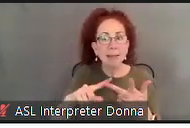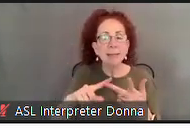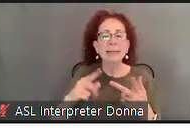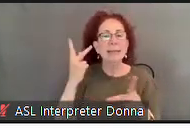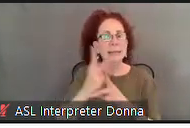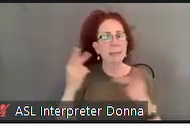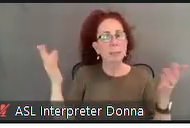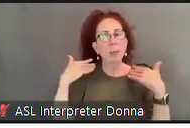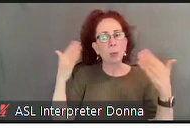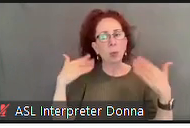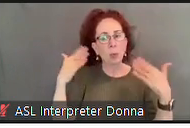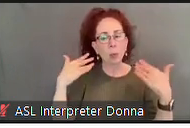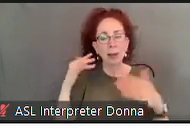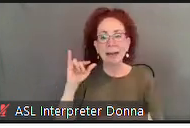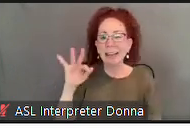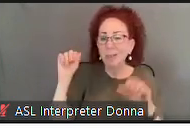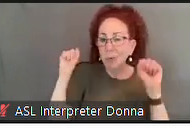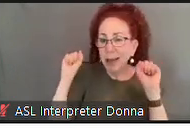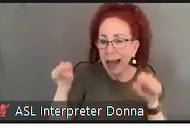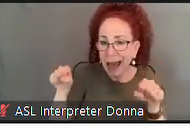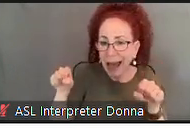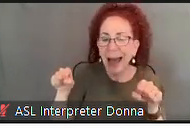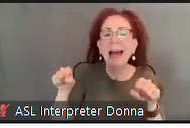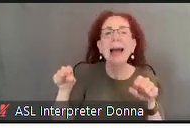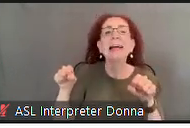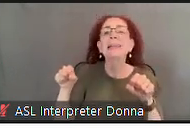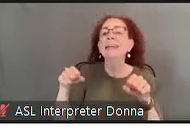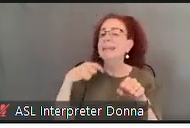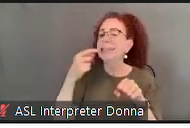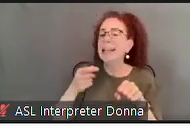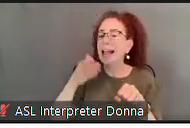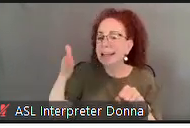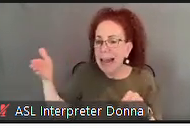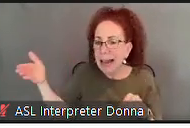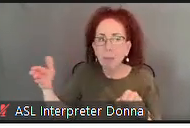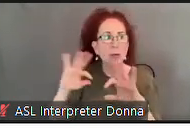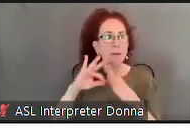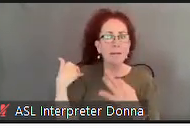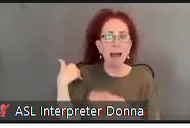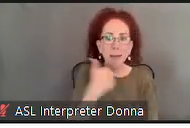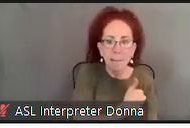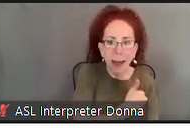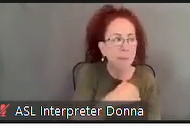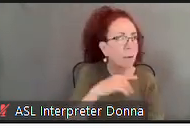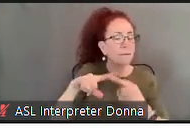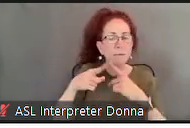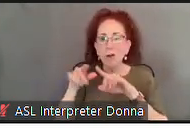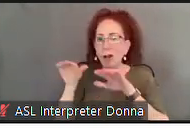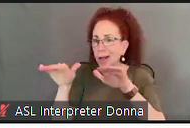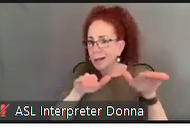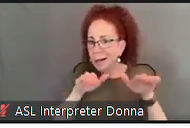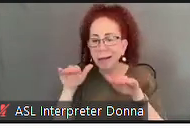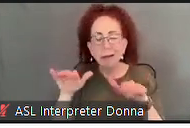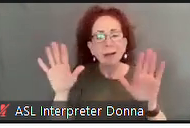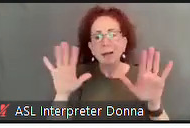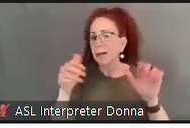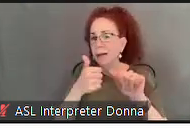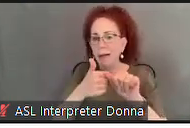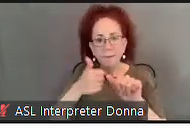了什么。还有一点就可以做到，就是要保持待在凉快的地方。